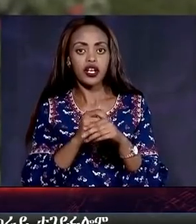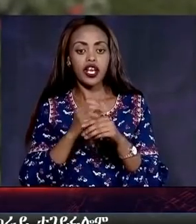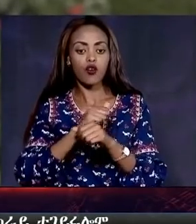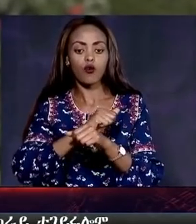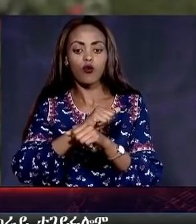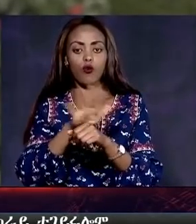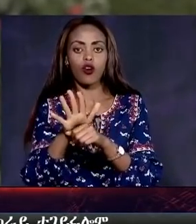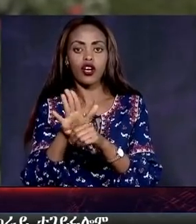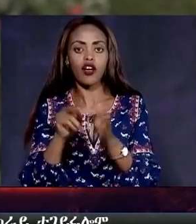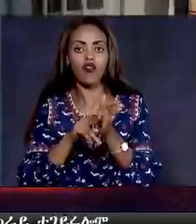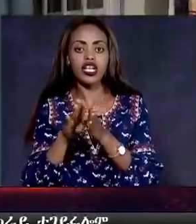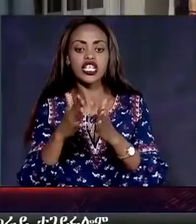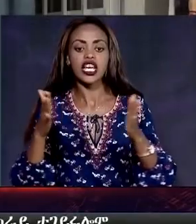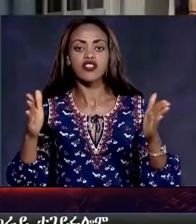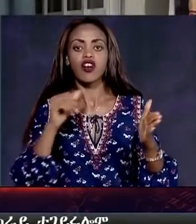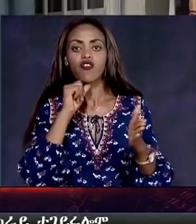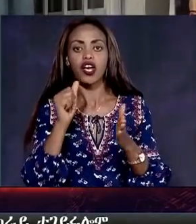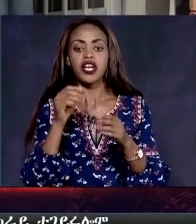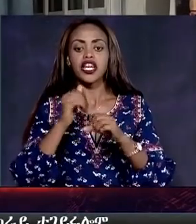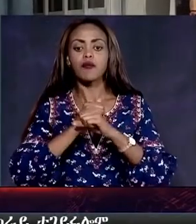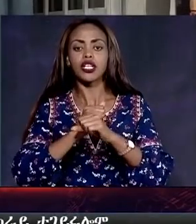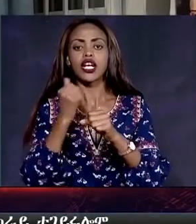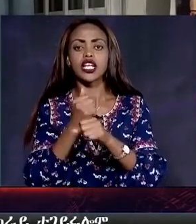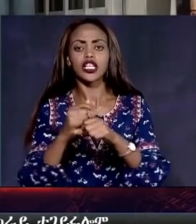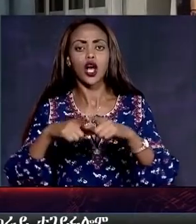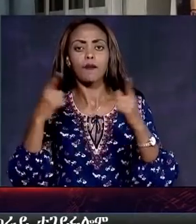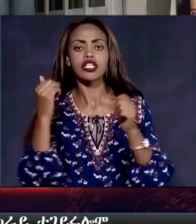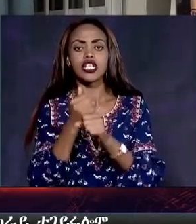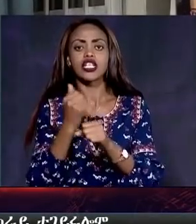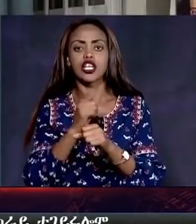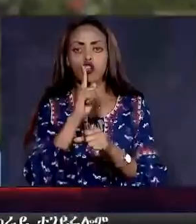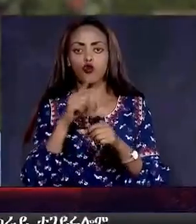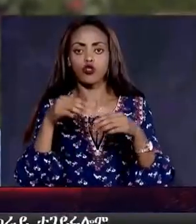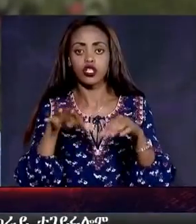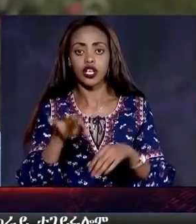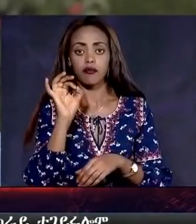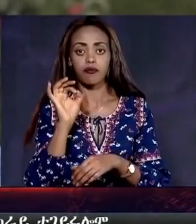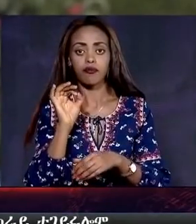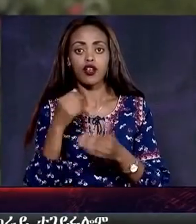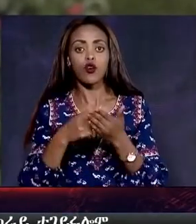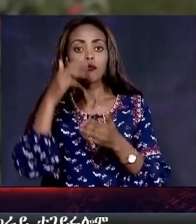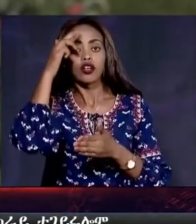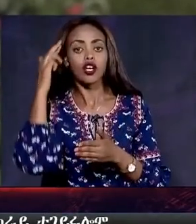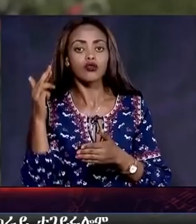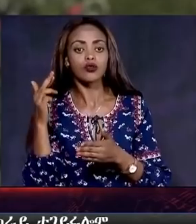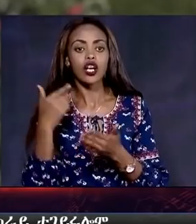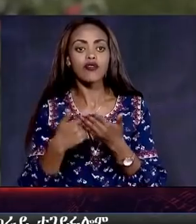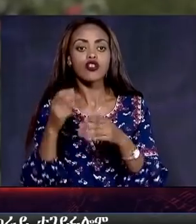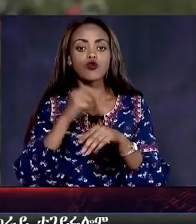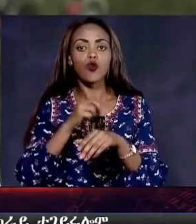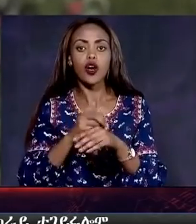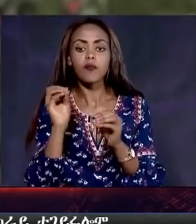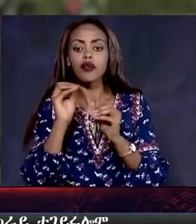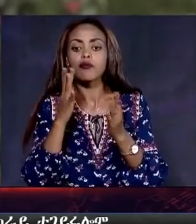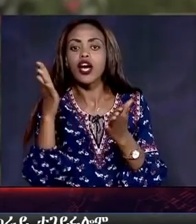ቫይረስ ከይስፋፋሕ ናይ ምክልኻል ስራሕቲ ዓበይቲ ስራሕትና ስራሕ እዩ ዘሎ ማለት እዩ እዞም ወገናትና እዚኦም ኣብዚ ሕዚ እዋን ምንም